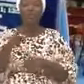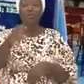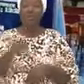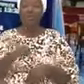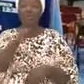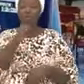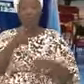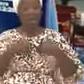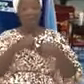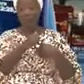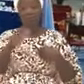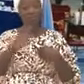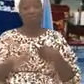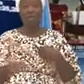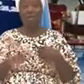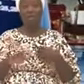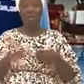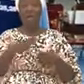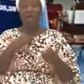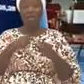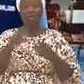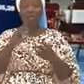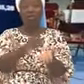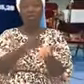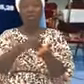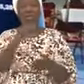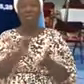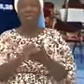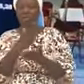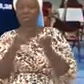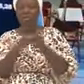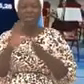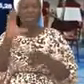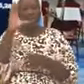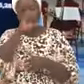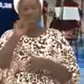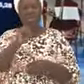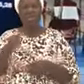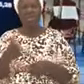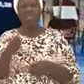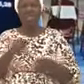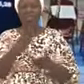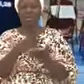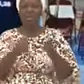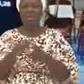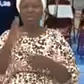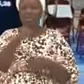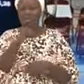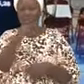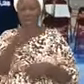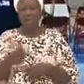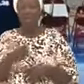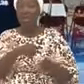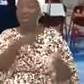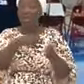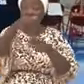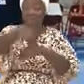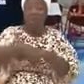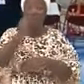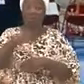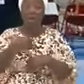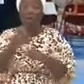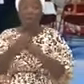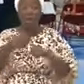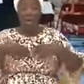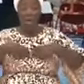n'avais pas un enfant et les docteurs de quelques jours manque là bas car je manque là bas ce soir tu es bien